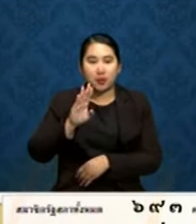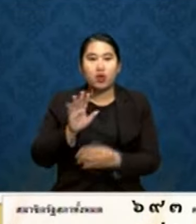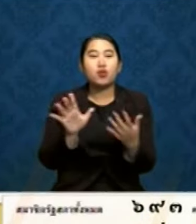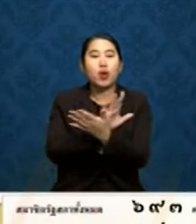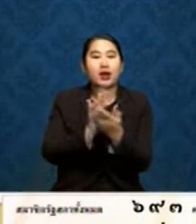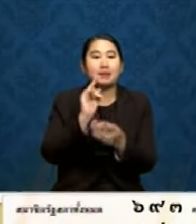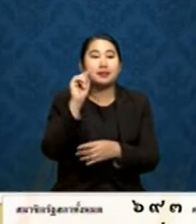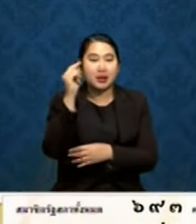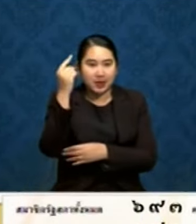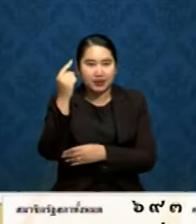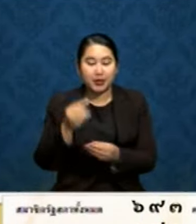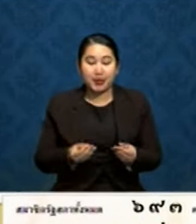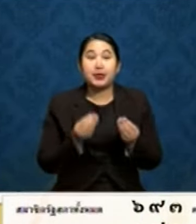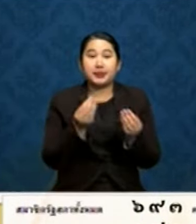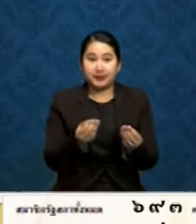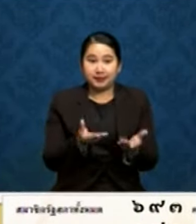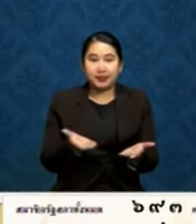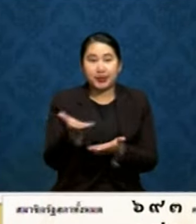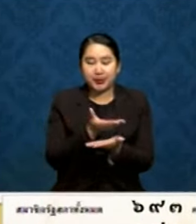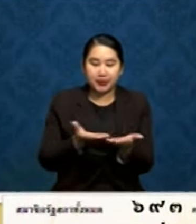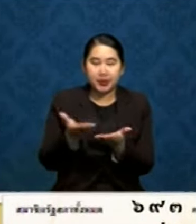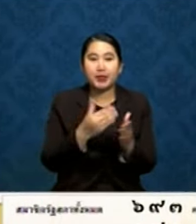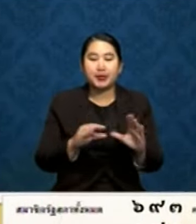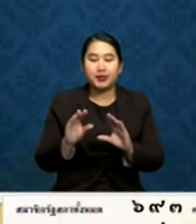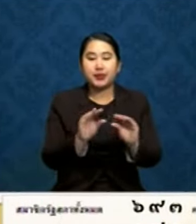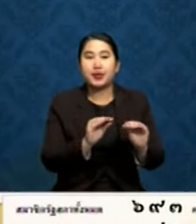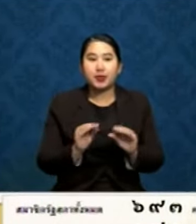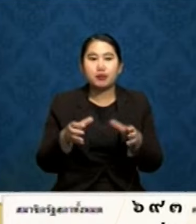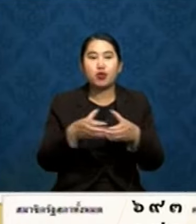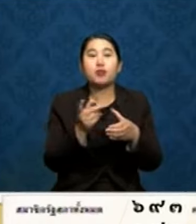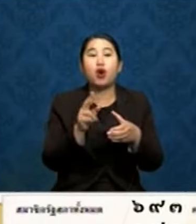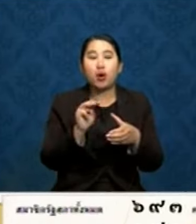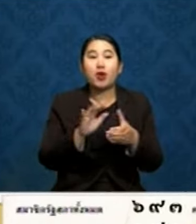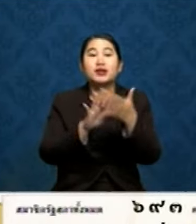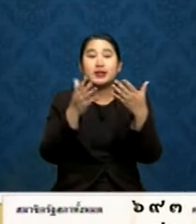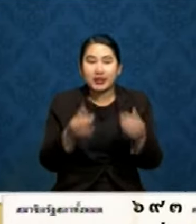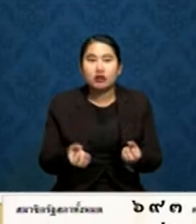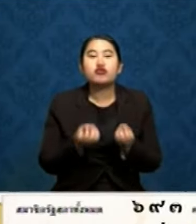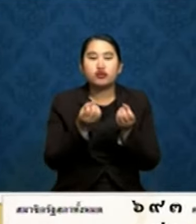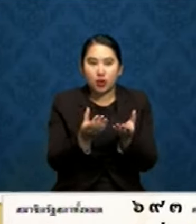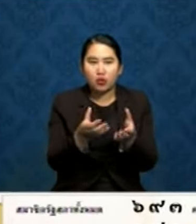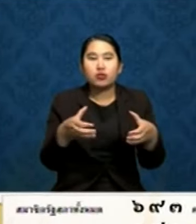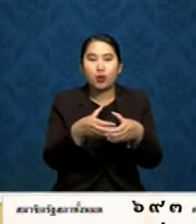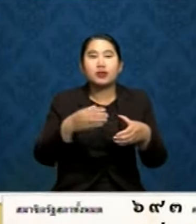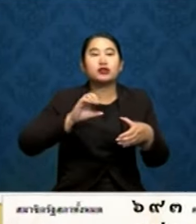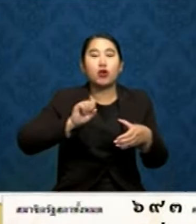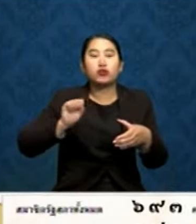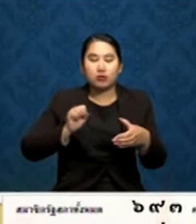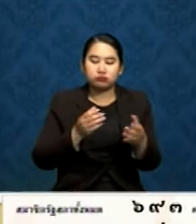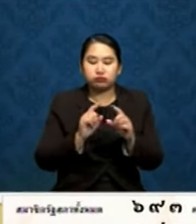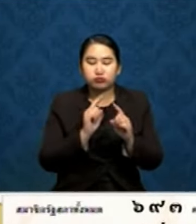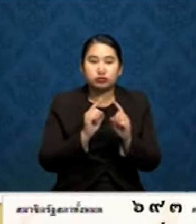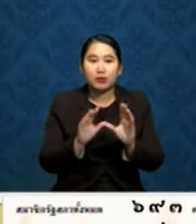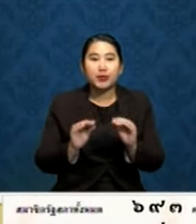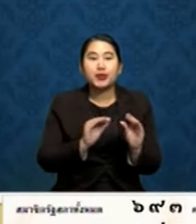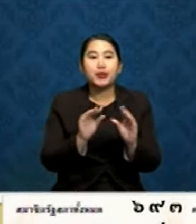แปลกค่ะที่นโยบายรัฐบาลจะเหมือนวิสัยทัศน์ของคุณทักษิณก็สืบทอดอุดมการณ์มาตั้งแต่สมัยพรรคไทยรักไทยมันเป็นเรื่องปกติแล้ว